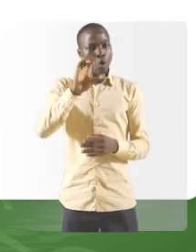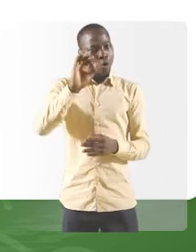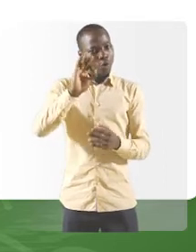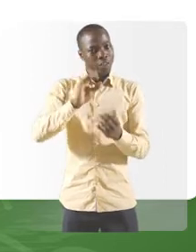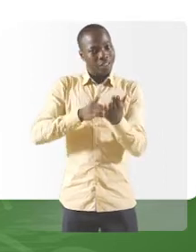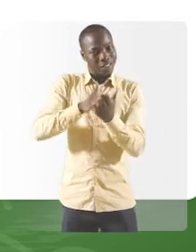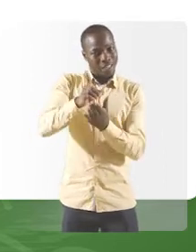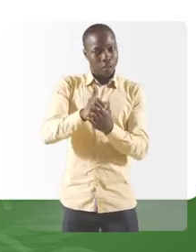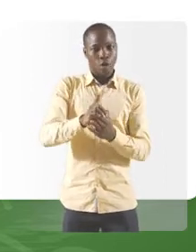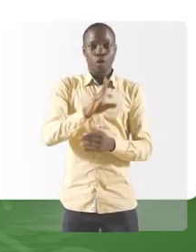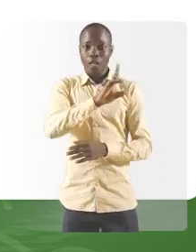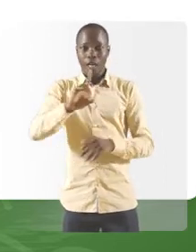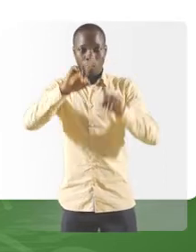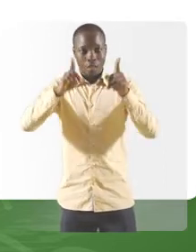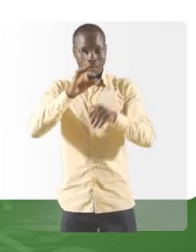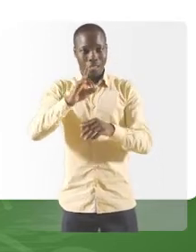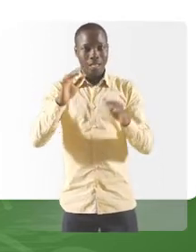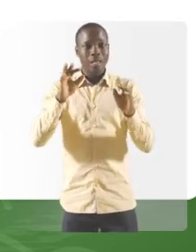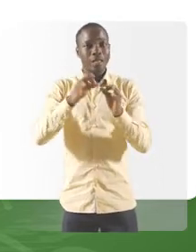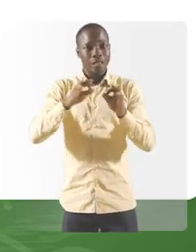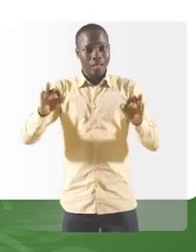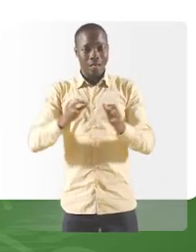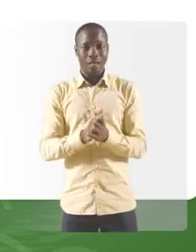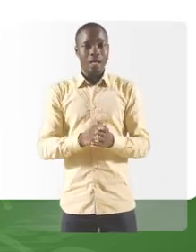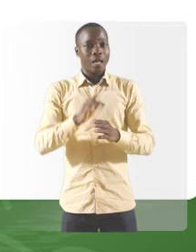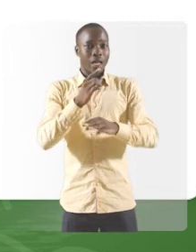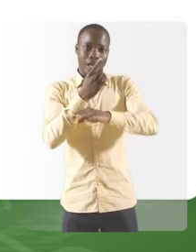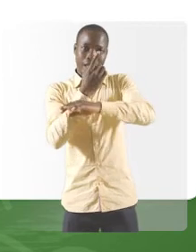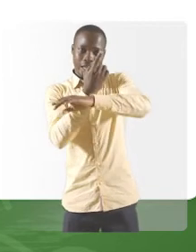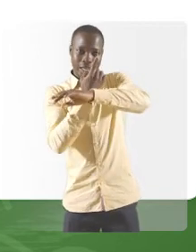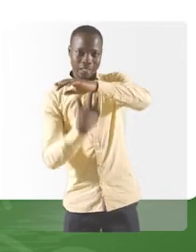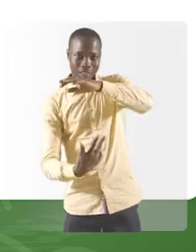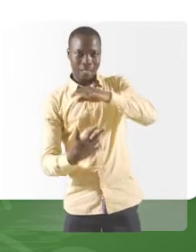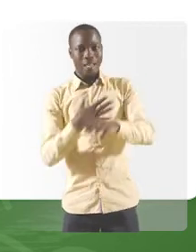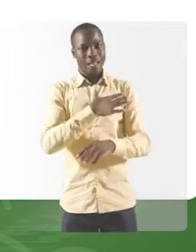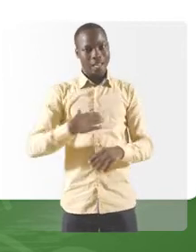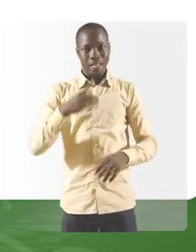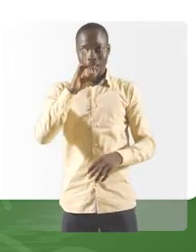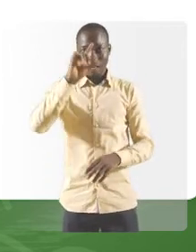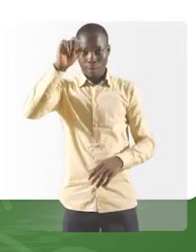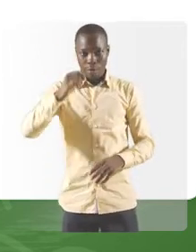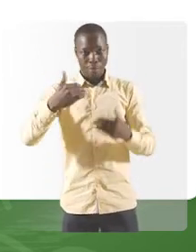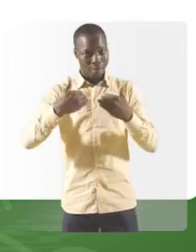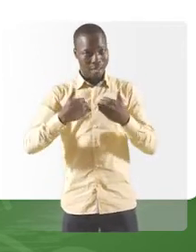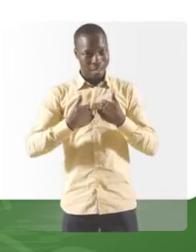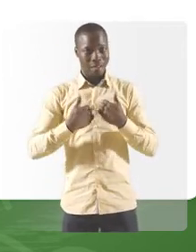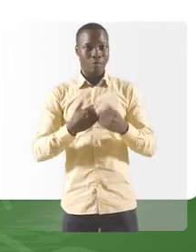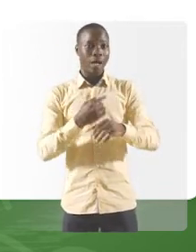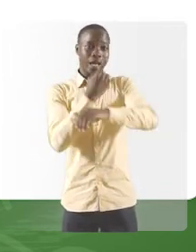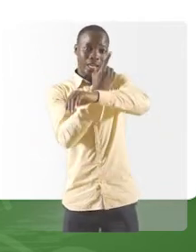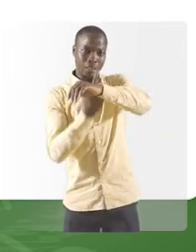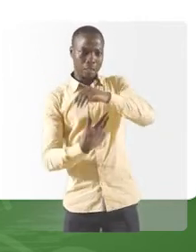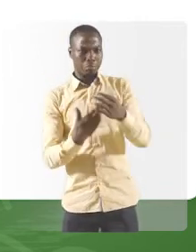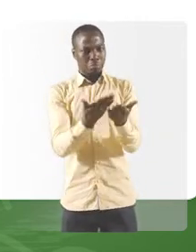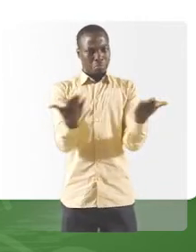de la droite D est 1 tiers et le coefficient directeur de la droite D' est aussi 1 tiers.